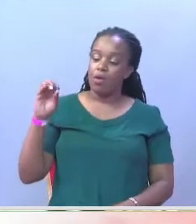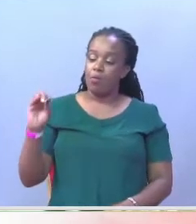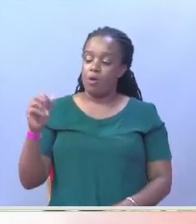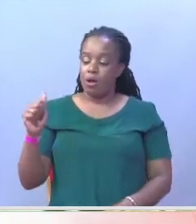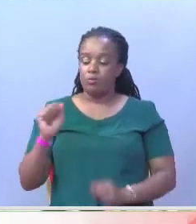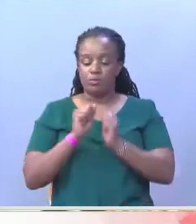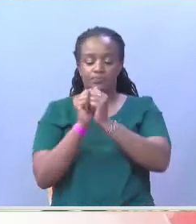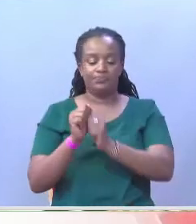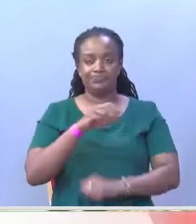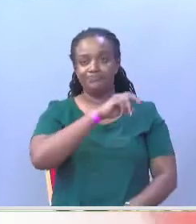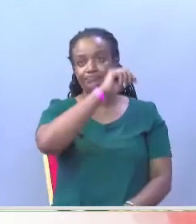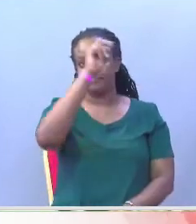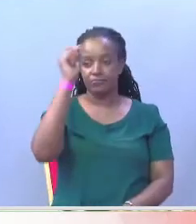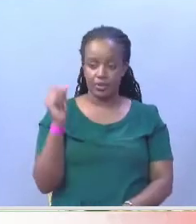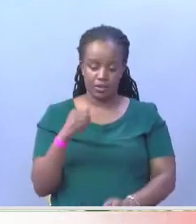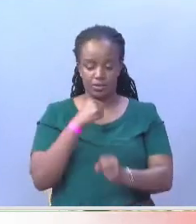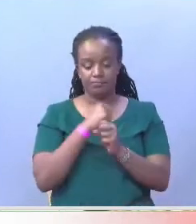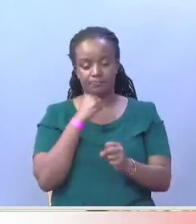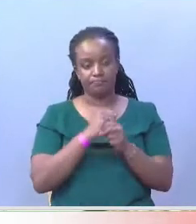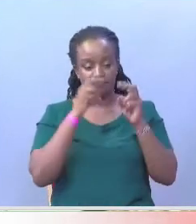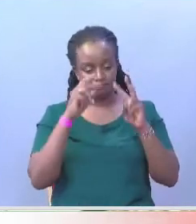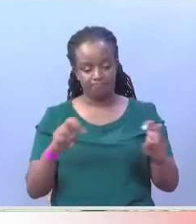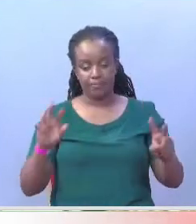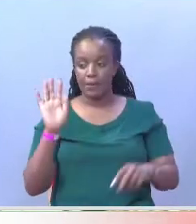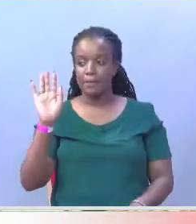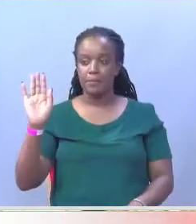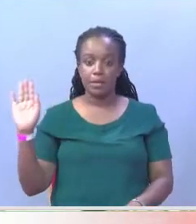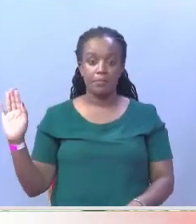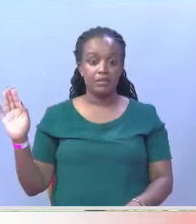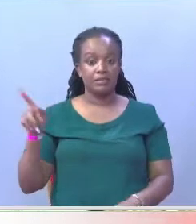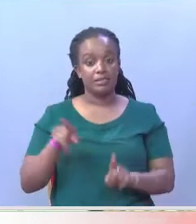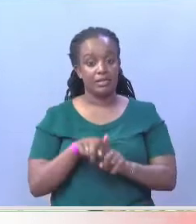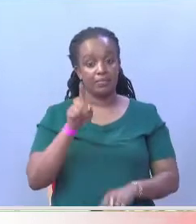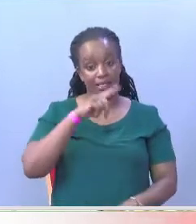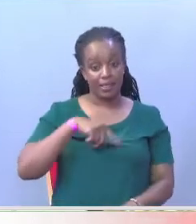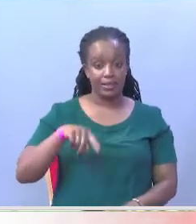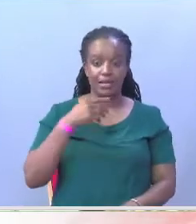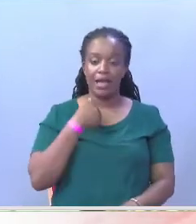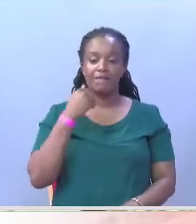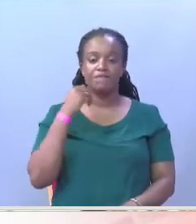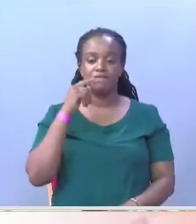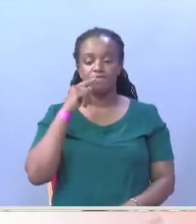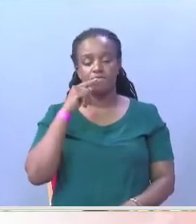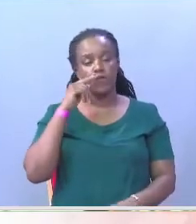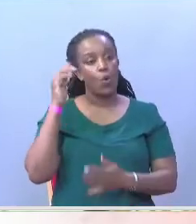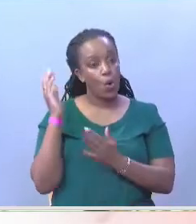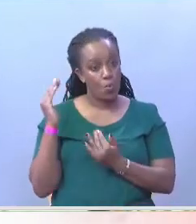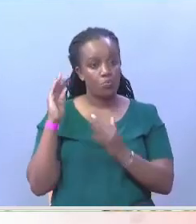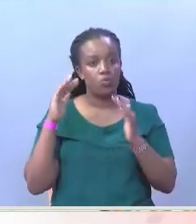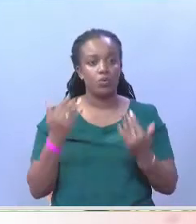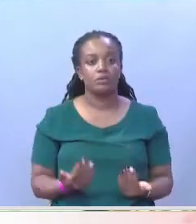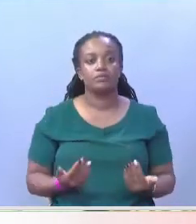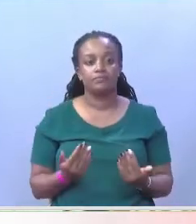day na sisi wanafanya investigation zao wameanza na sisi tuko na uhakika